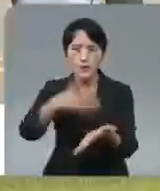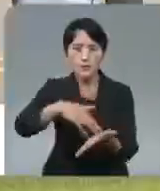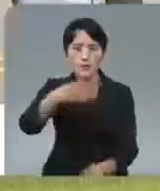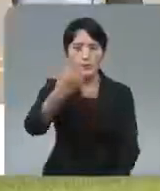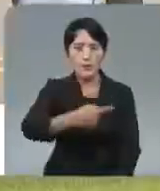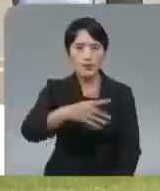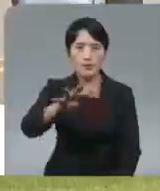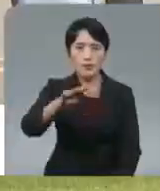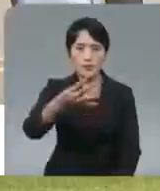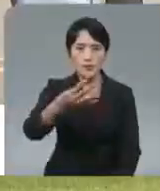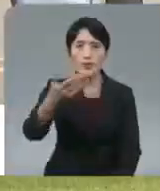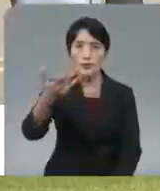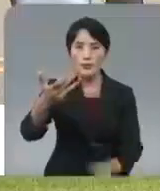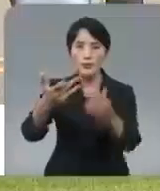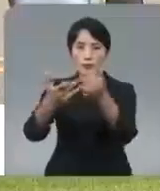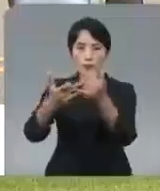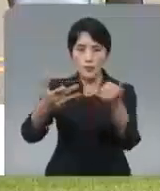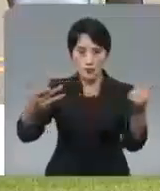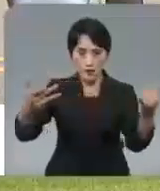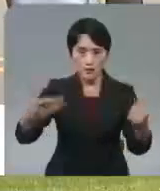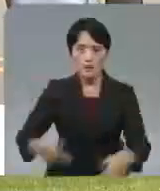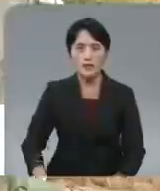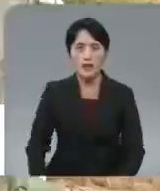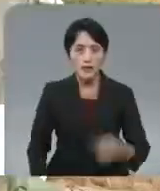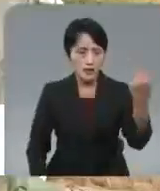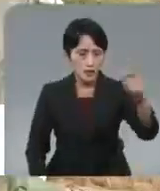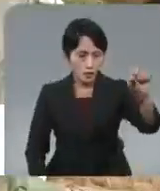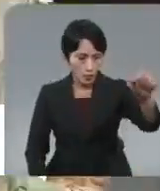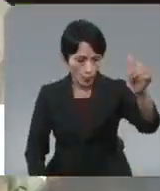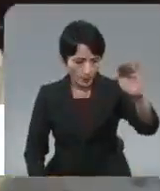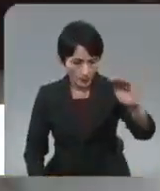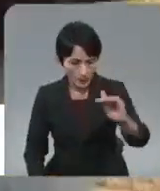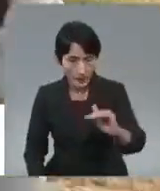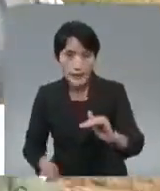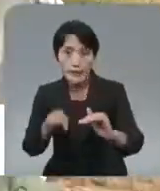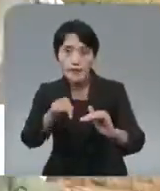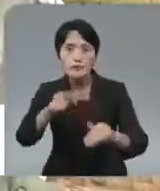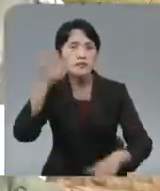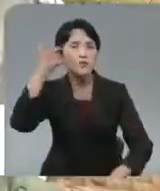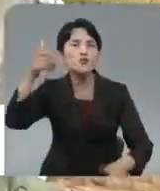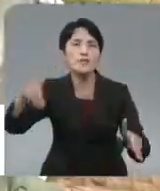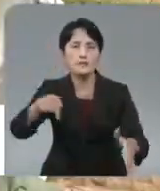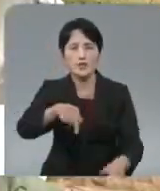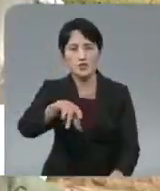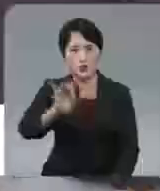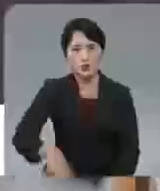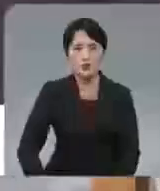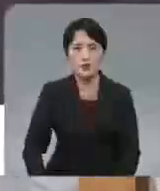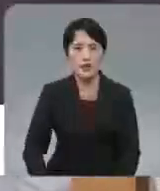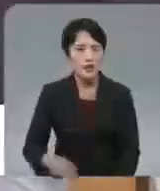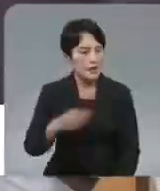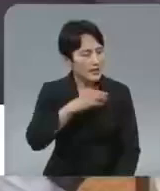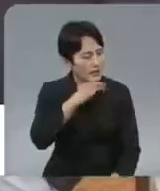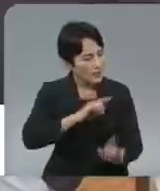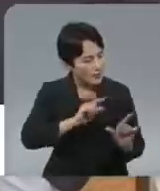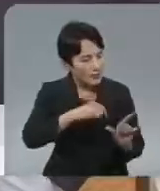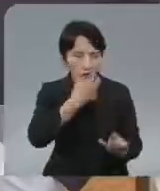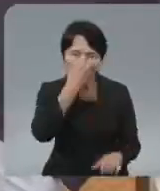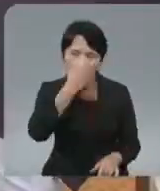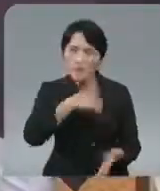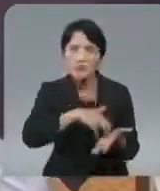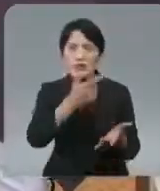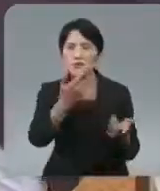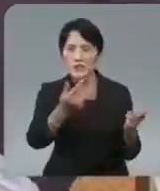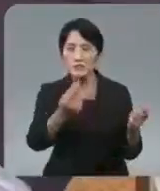penambahan kasus harian baru covert 19 di Korea Selatan turun di bawah kisaran angka 1500 kasus untuk pertama kalinya dalam